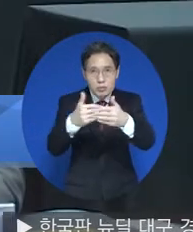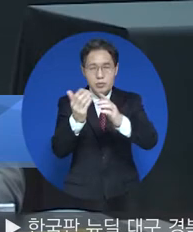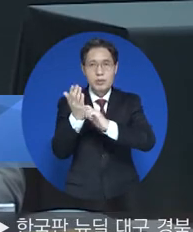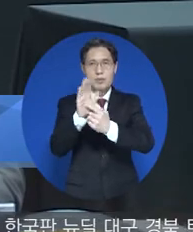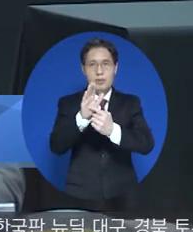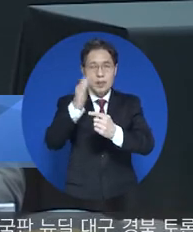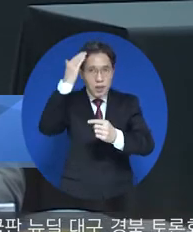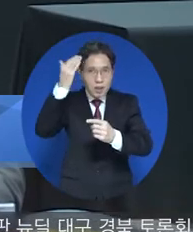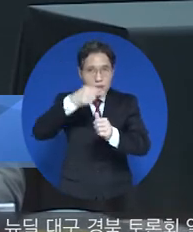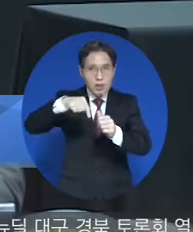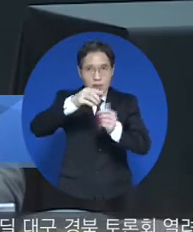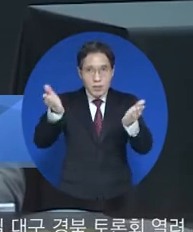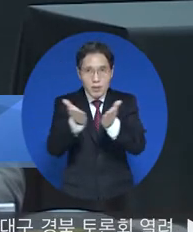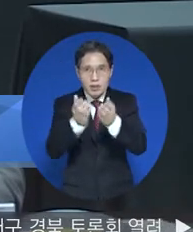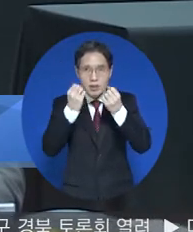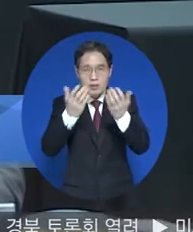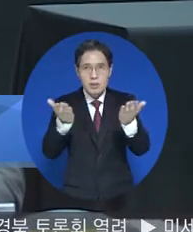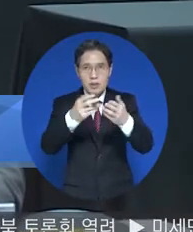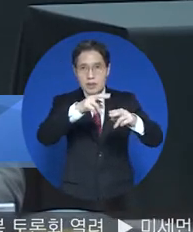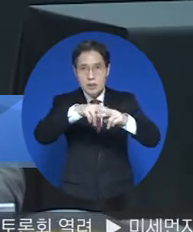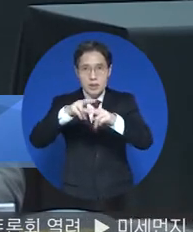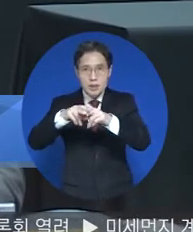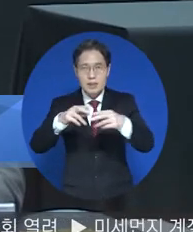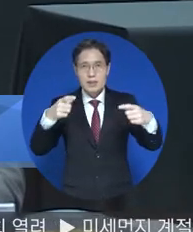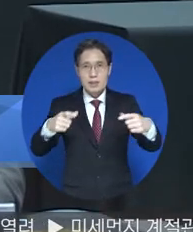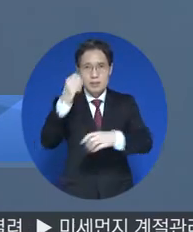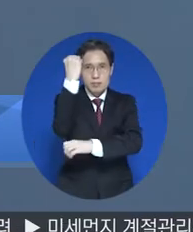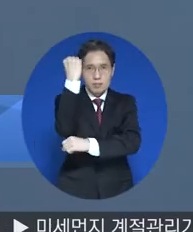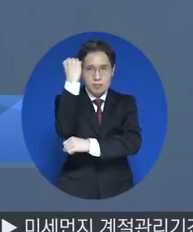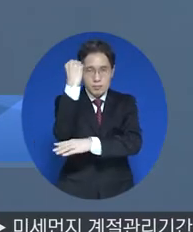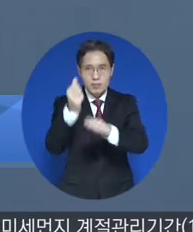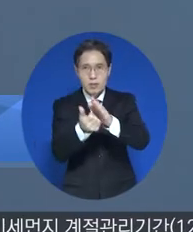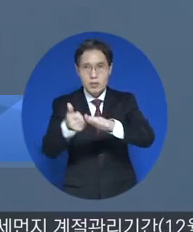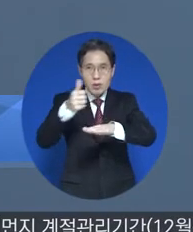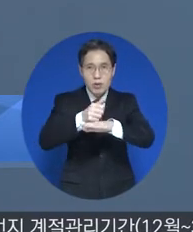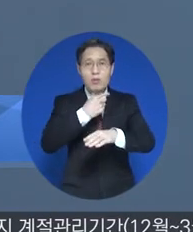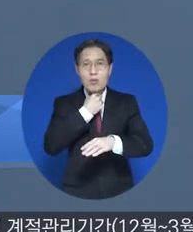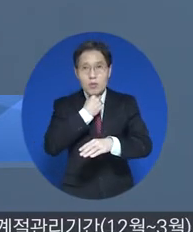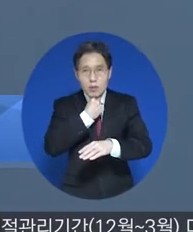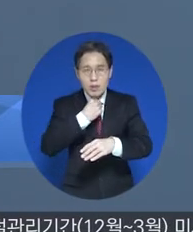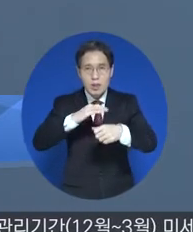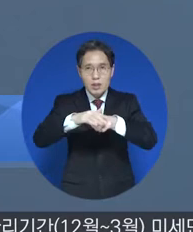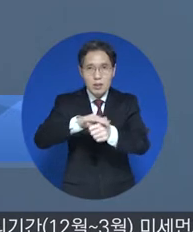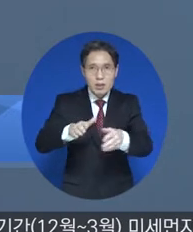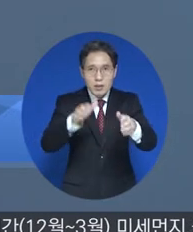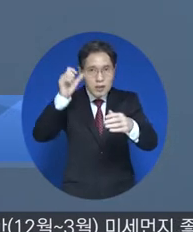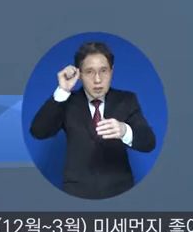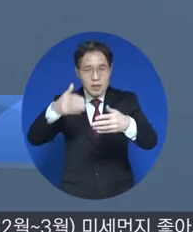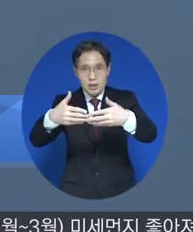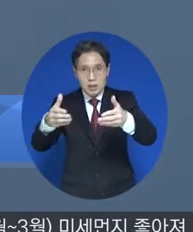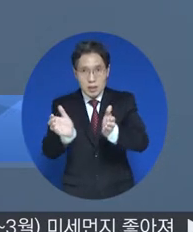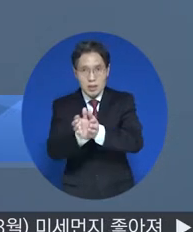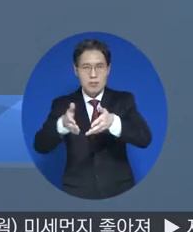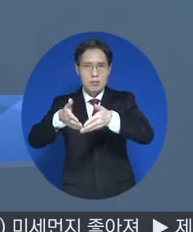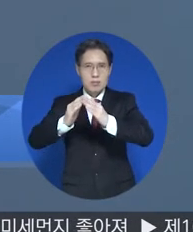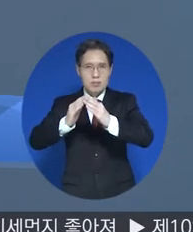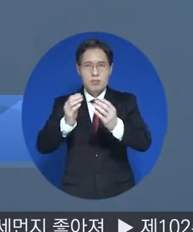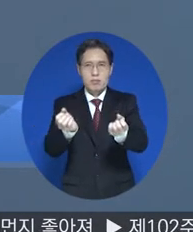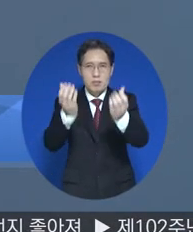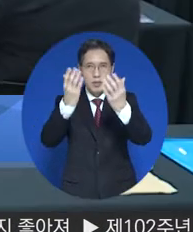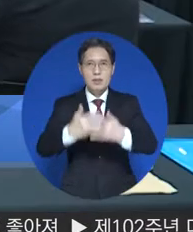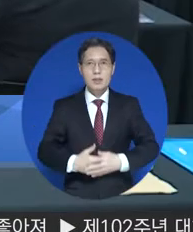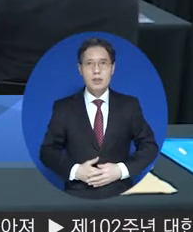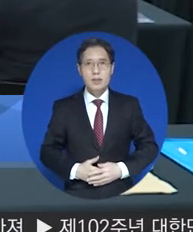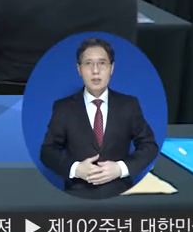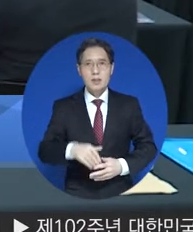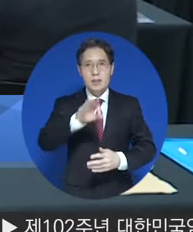한국판 u 들의 지역사회 안 착과 성공을 지원하는 한국판 뉴딜 대구경북 자문단 도 출범식을 가졌습니다